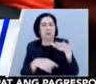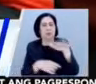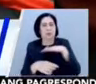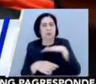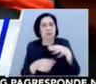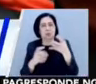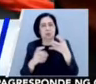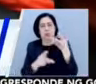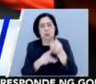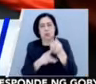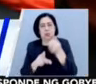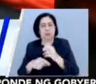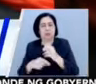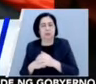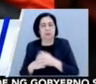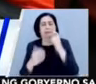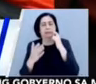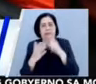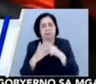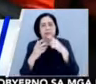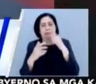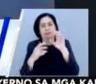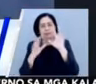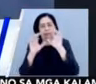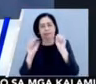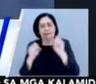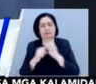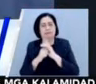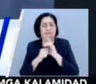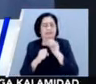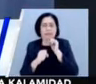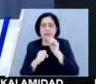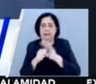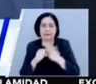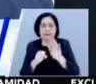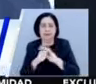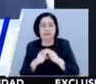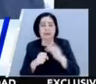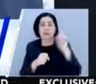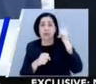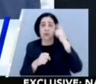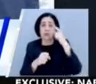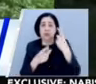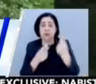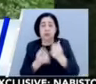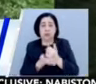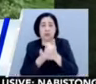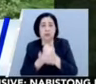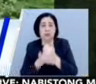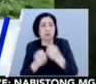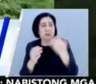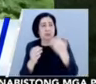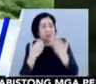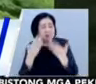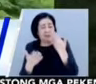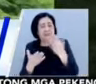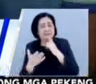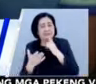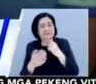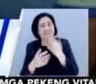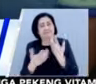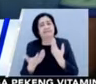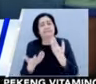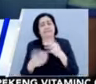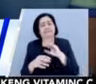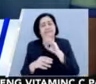pagkilala ng Pangulo hindi kailan man sasapat ang ginagawa ng pamahalaan Hanggang May Buhay na nawawala dahil sa kalamidad